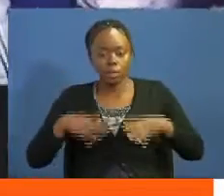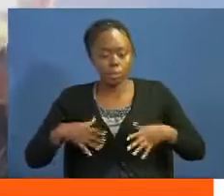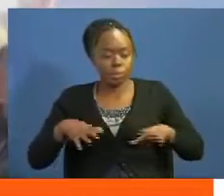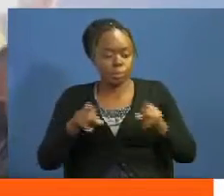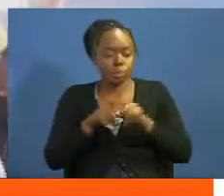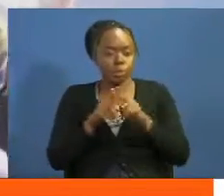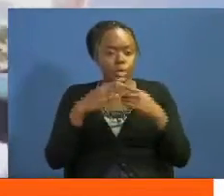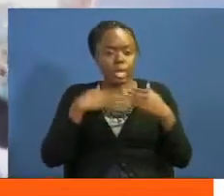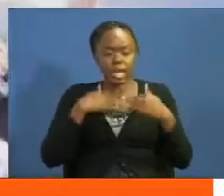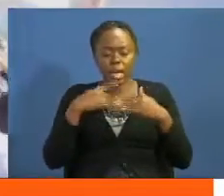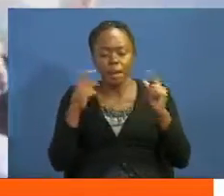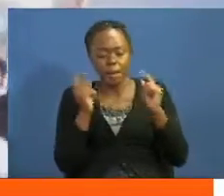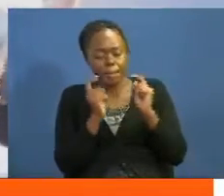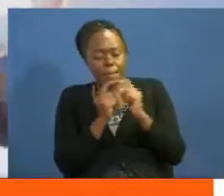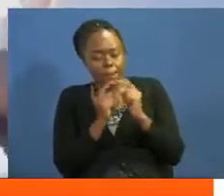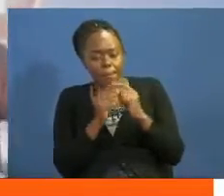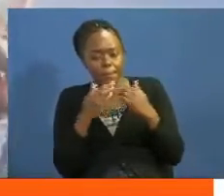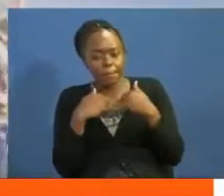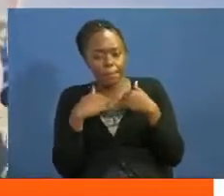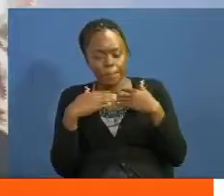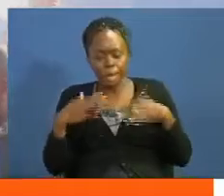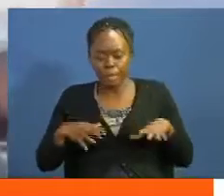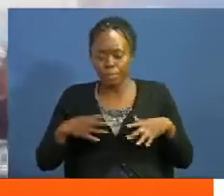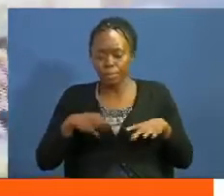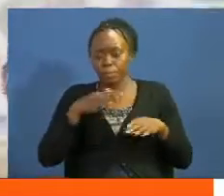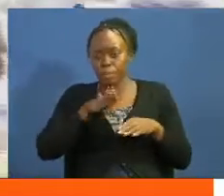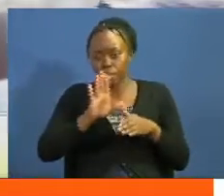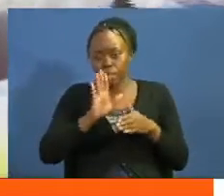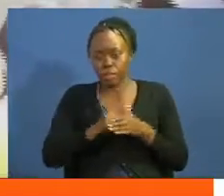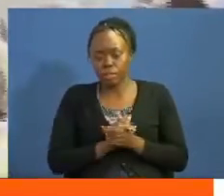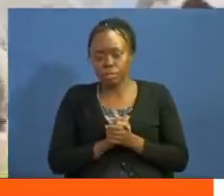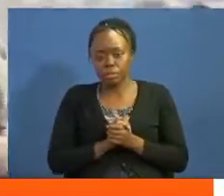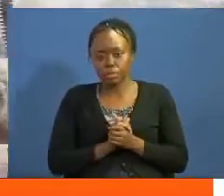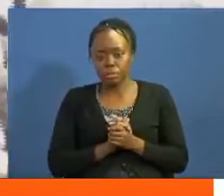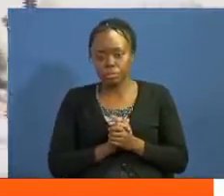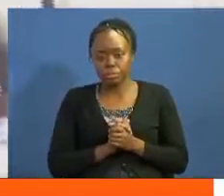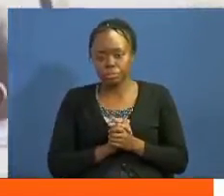wakikumbwa na machungu ya kupoteza wanajamii wao.